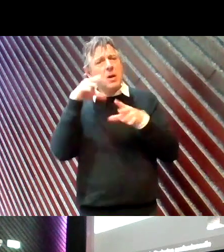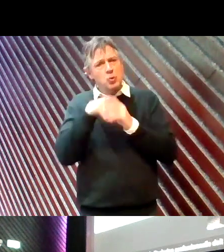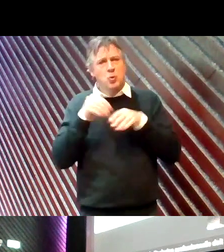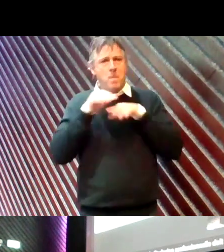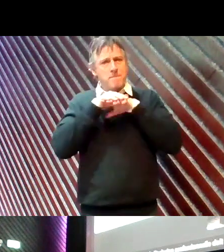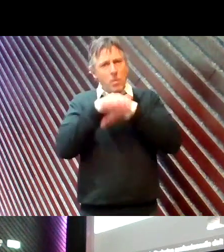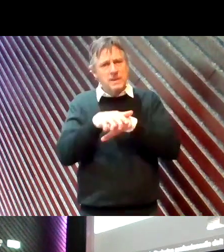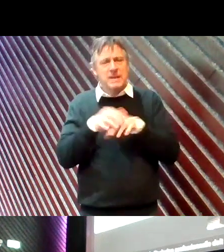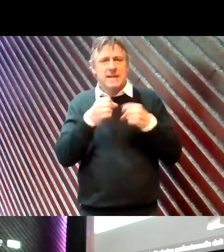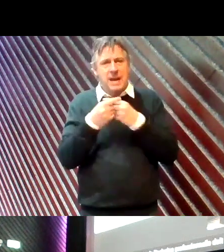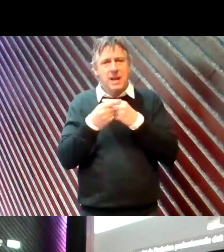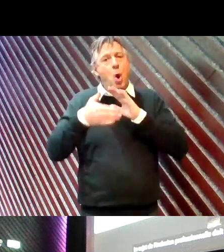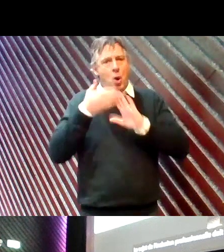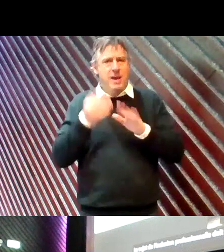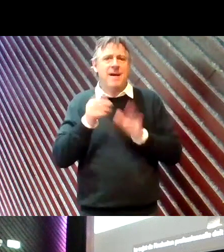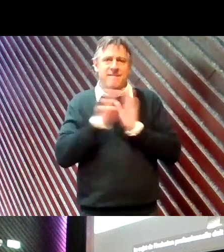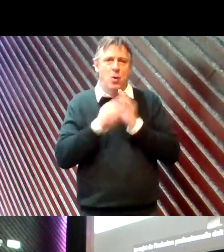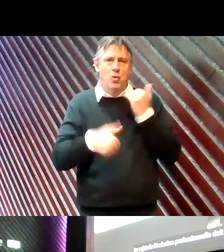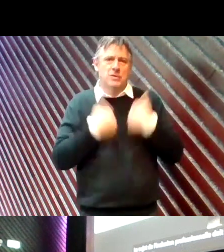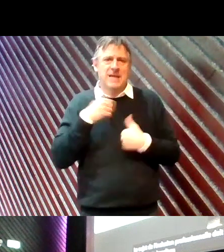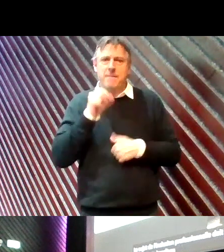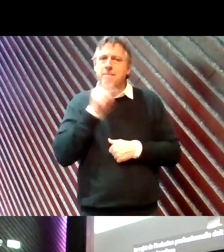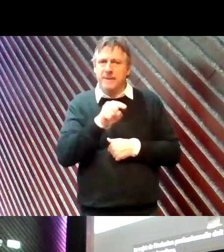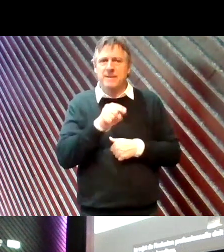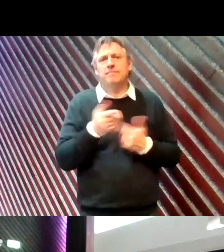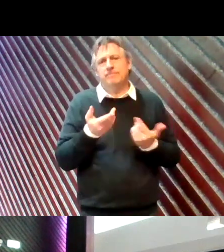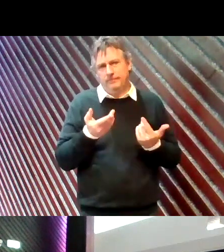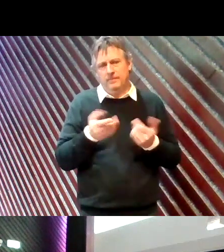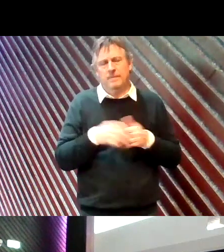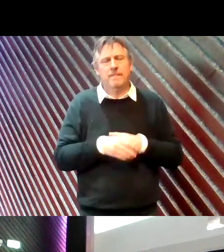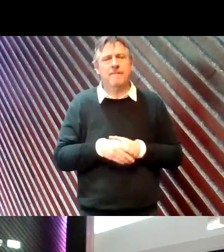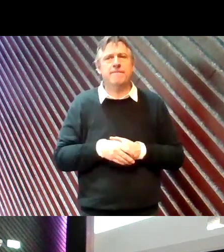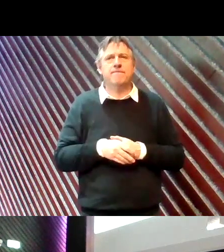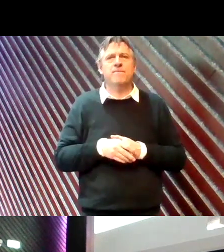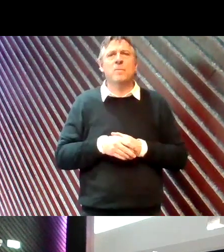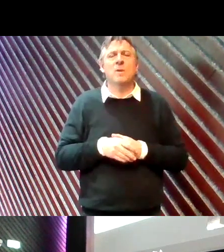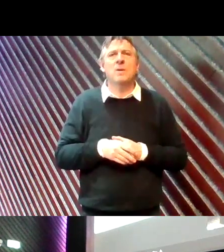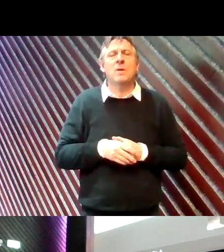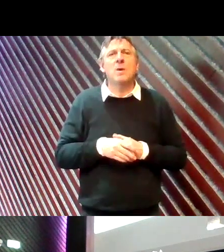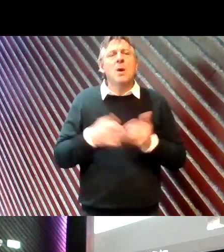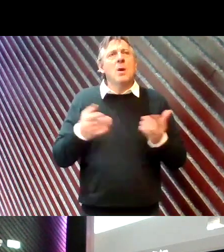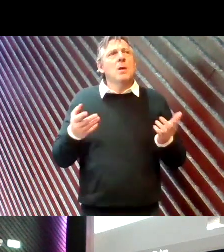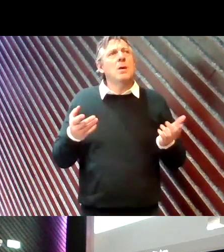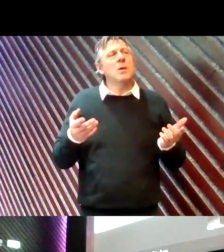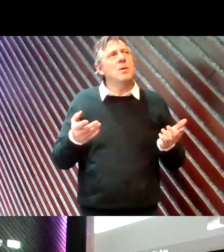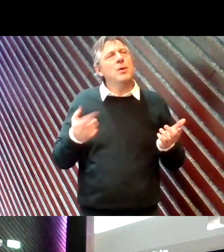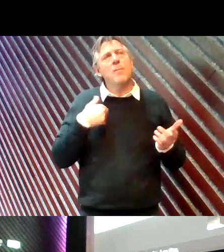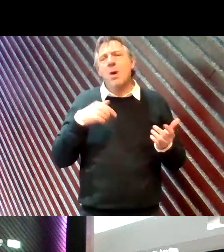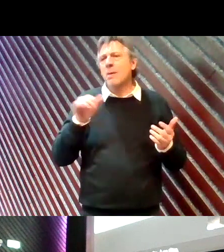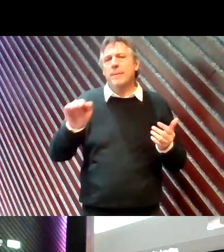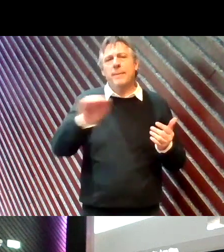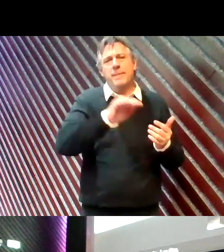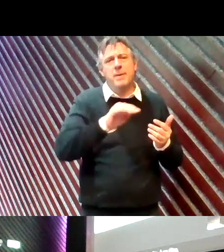référents handicapés. Alors, à ce titre, je vous invite, je n pas tous les liens en tête, je vous invite, on fait un peu